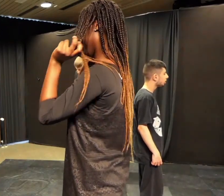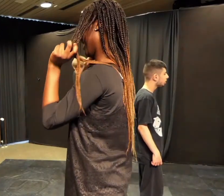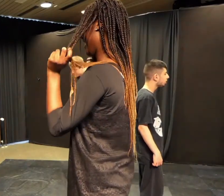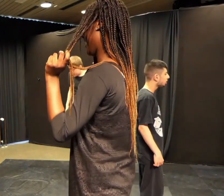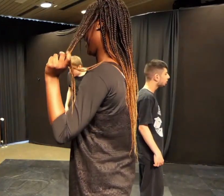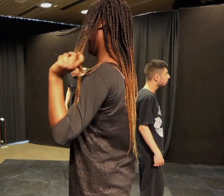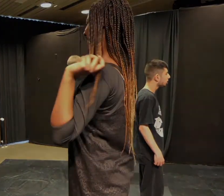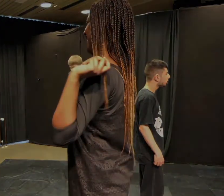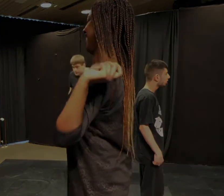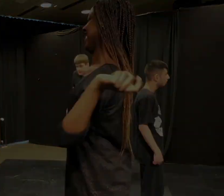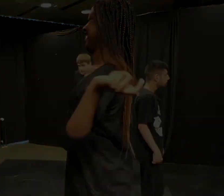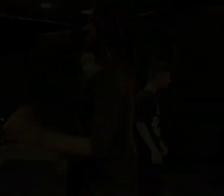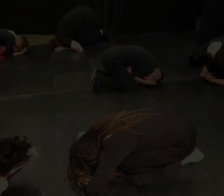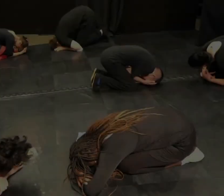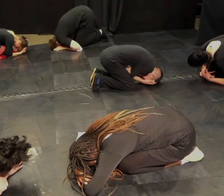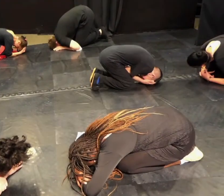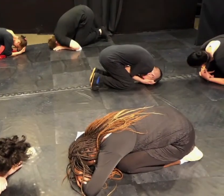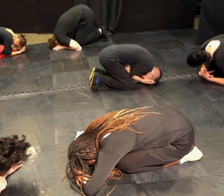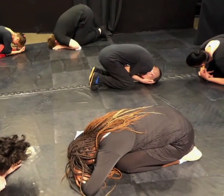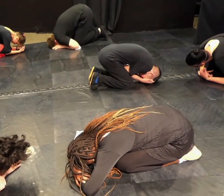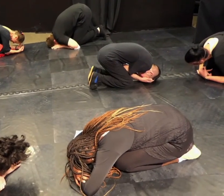könnt. Okay, einmal runter.